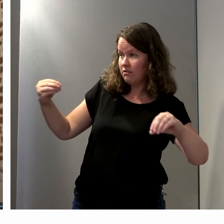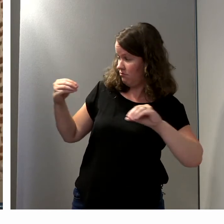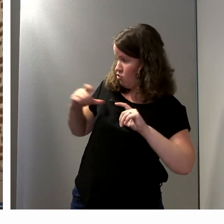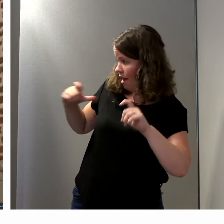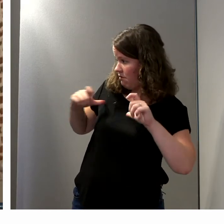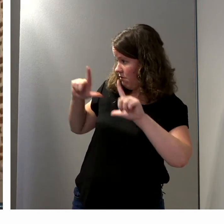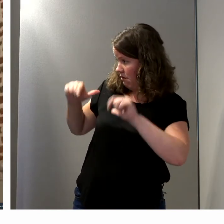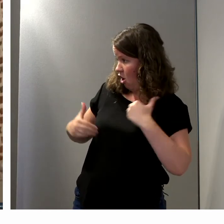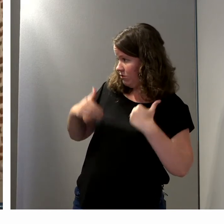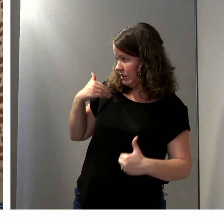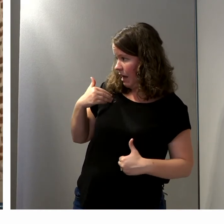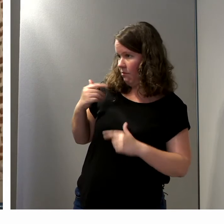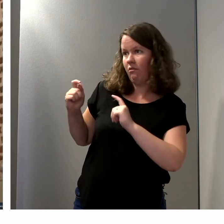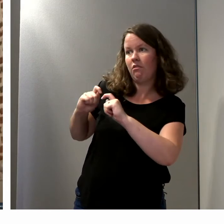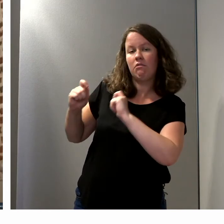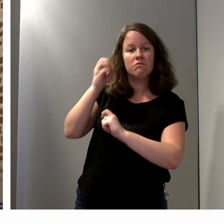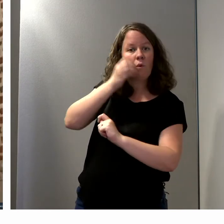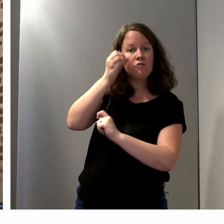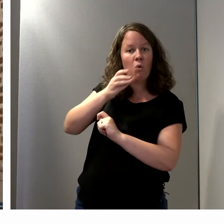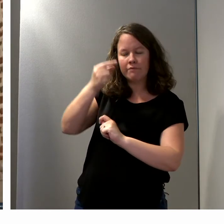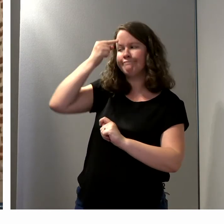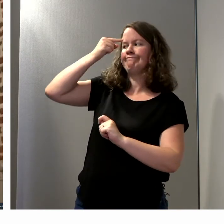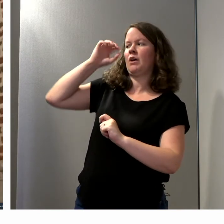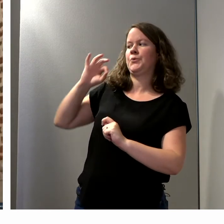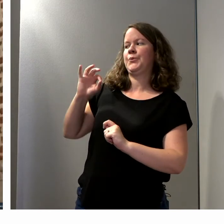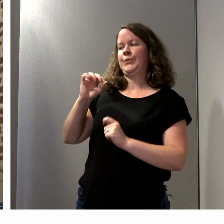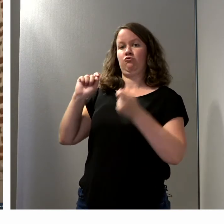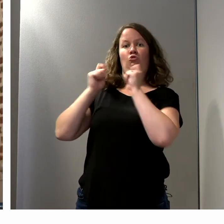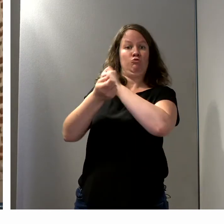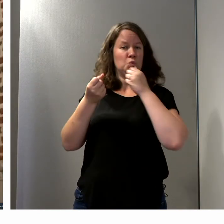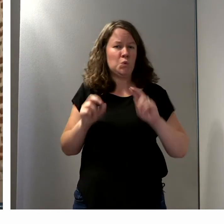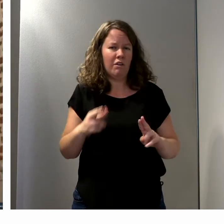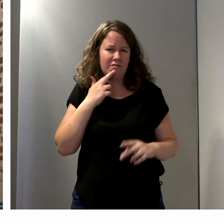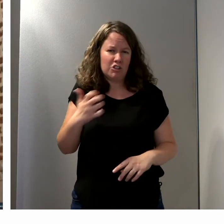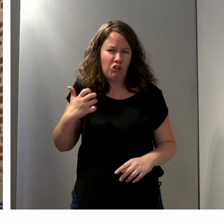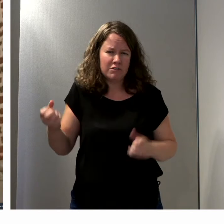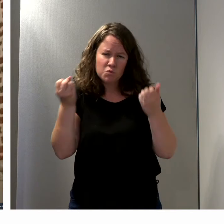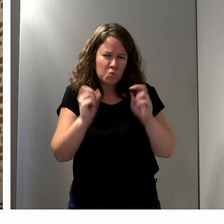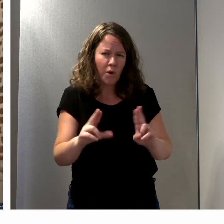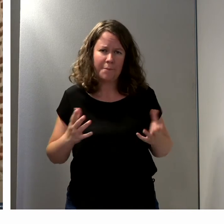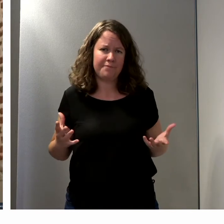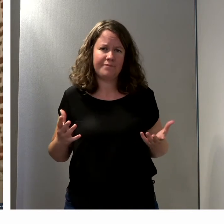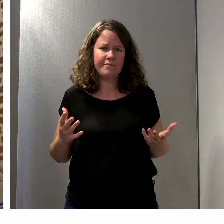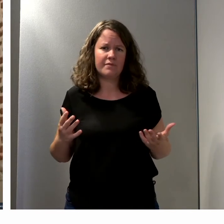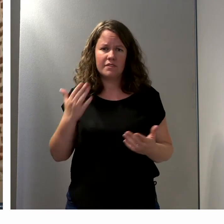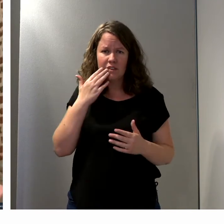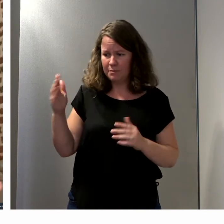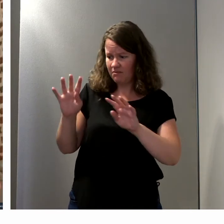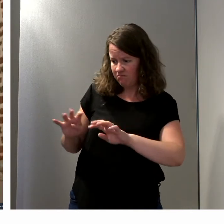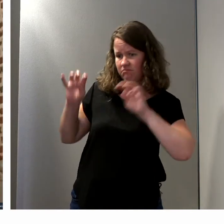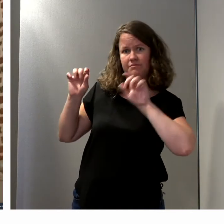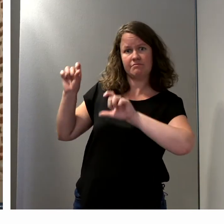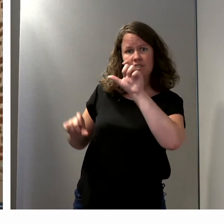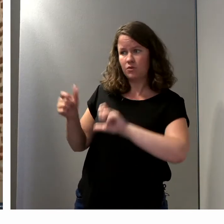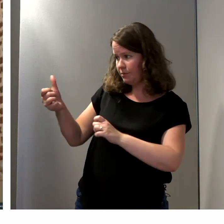handicap, forcément, ça va impacter votre compréhension et votre... Vous voyez, donc c'est à double richesse, on va dire. Il y a une personne en situation de handicap qui va développer